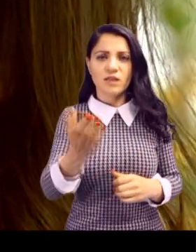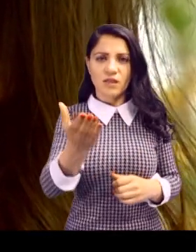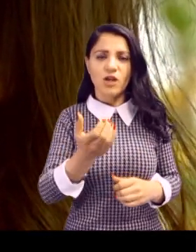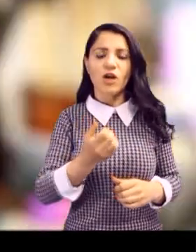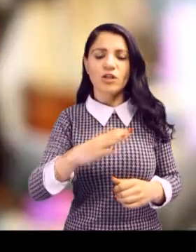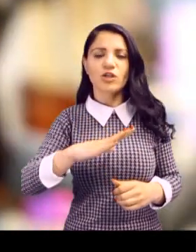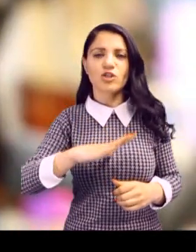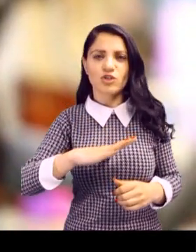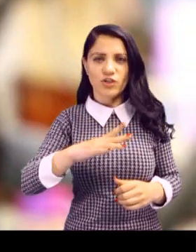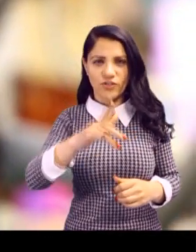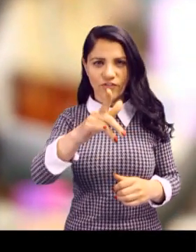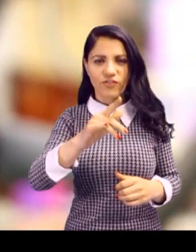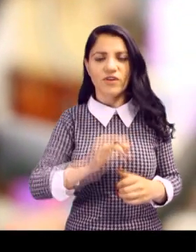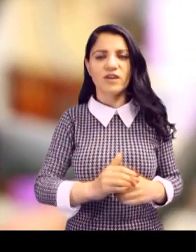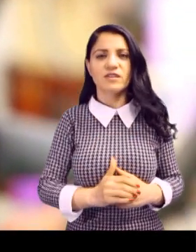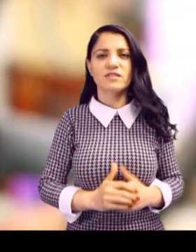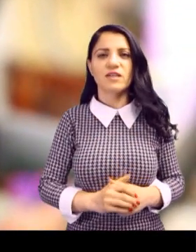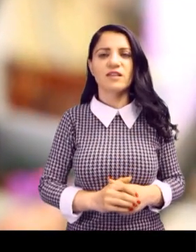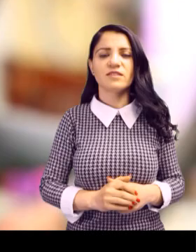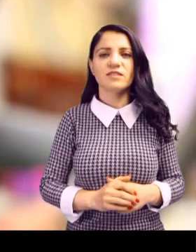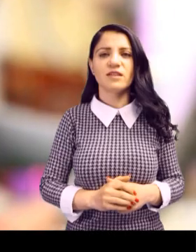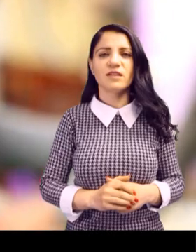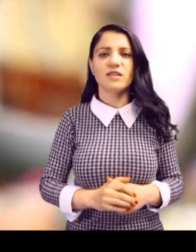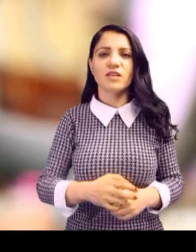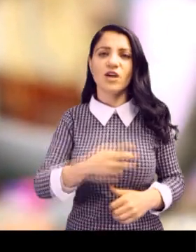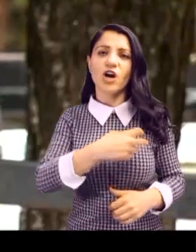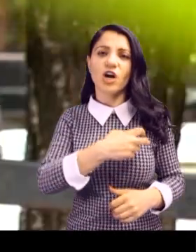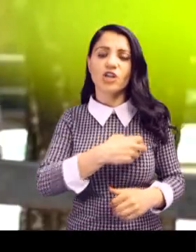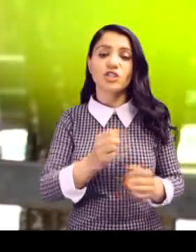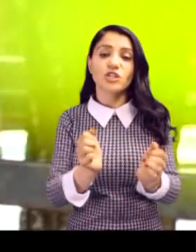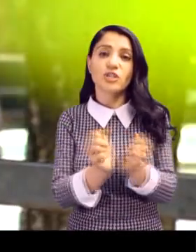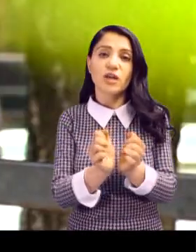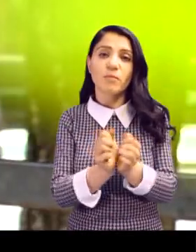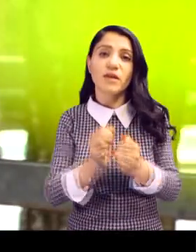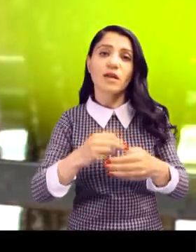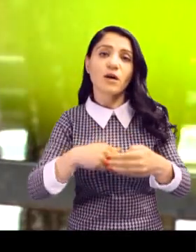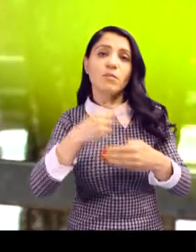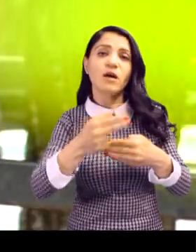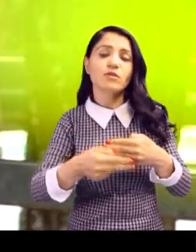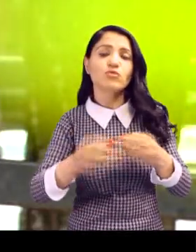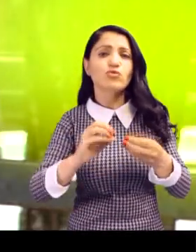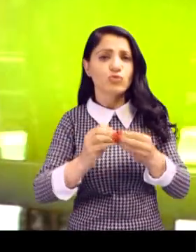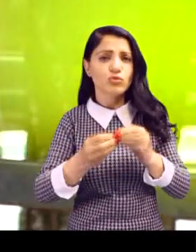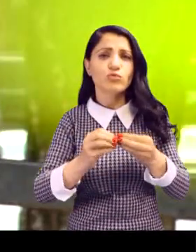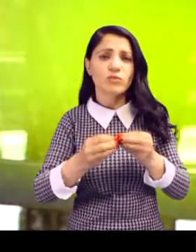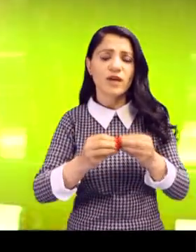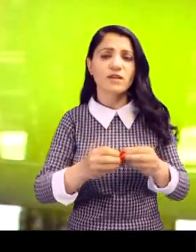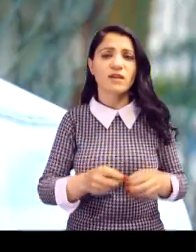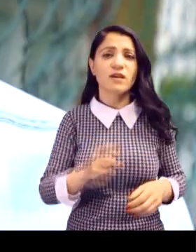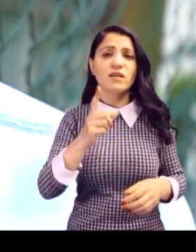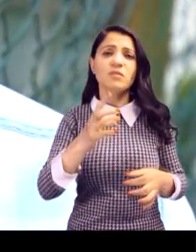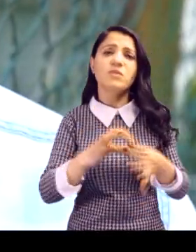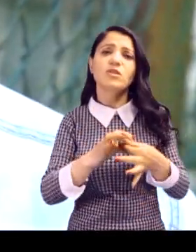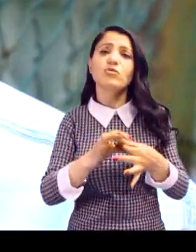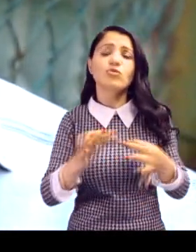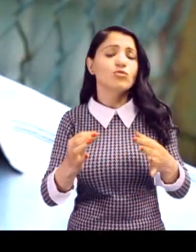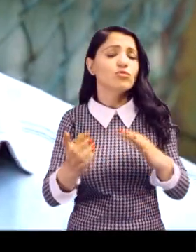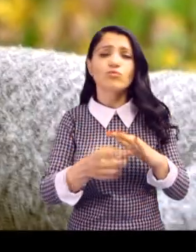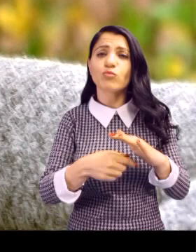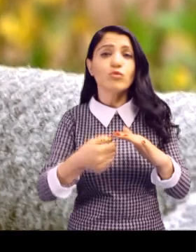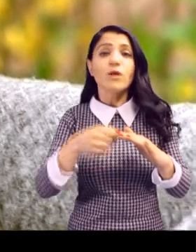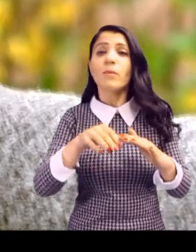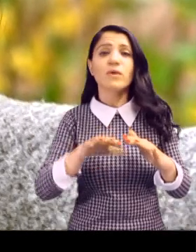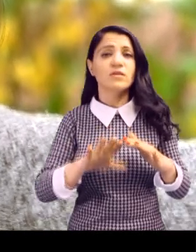nerede, alacağım var sende. Aşkınla düştüm derde, bir